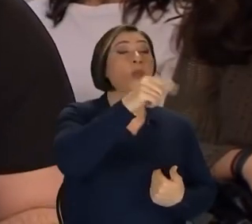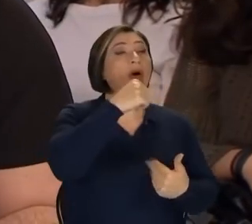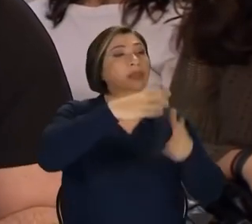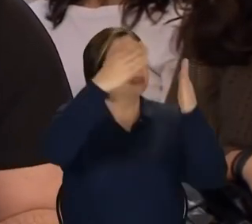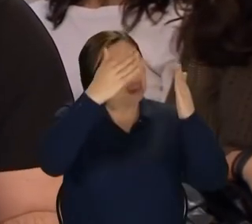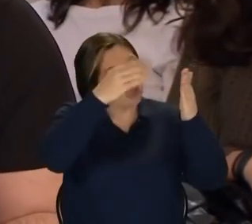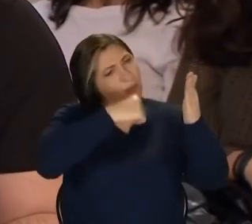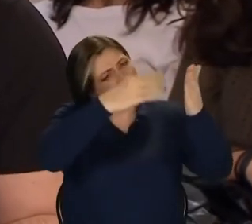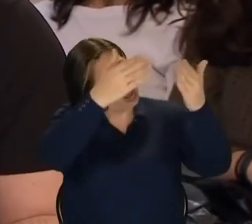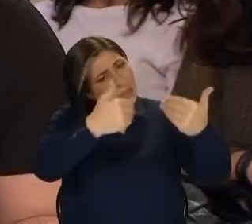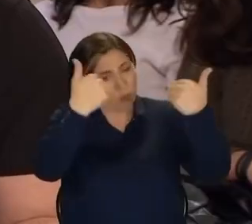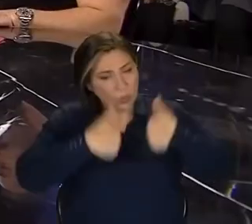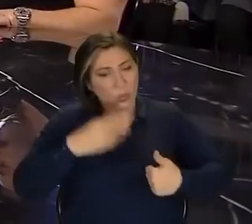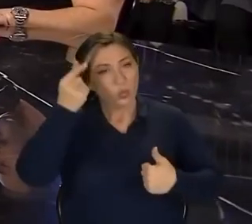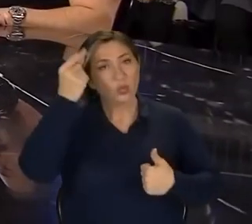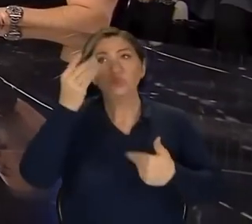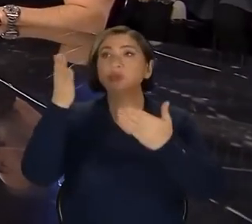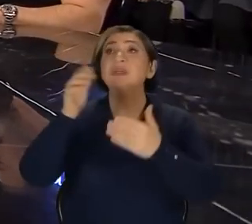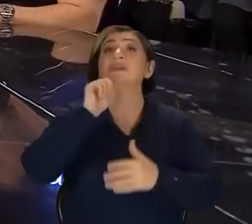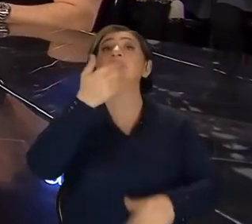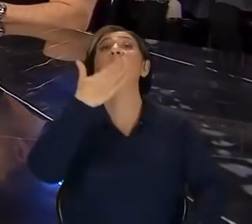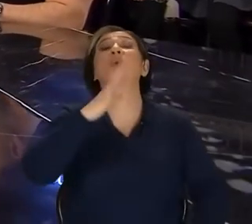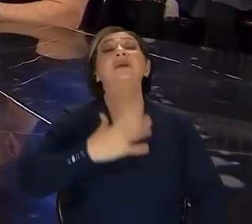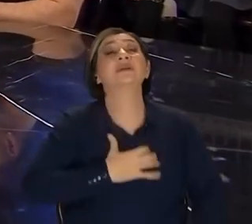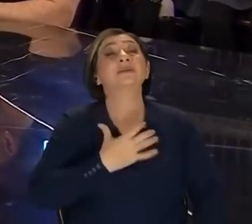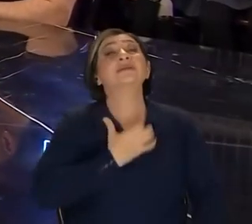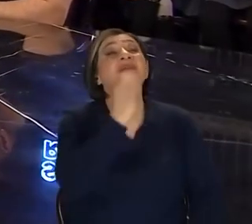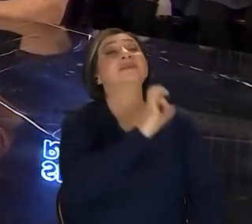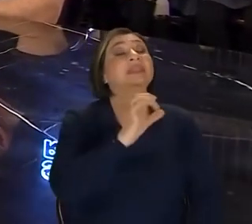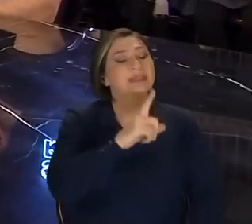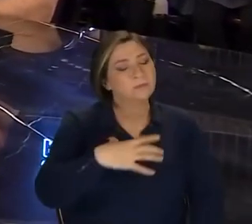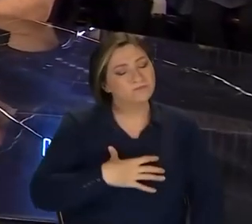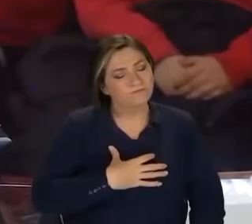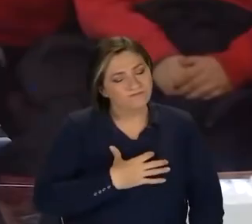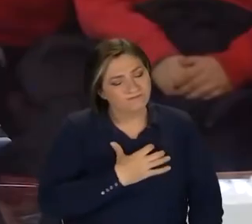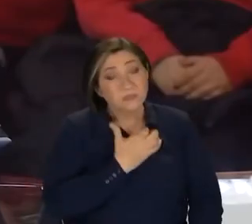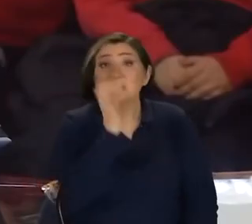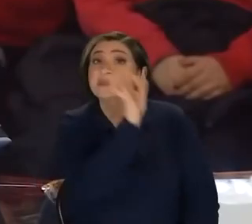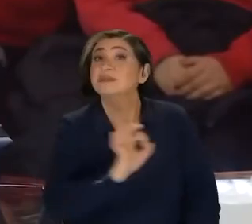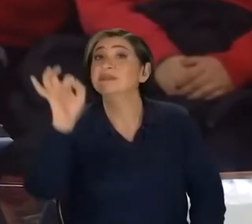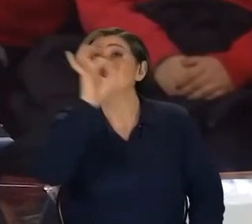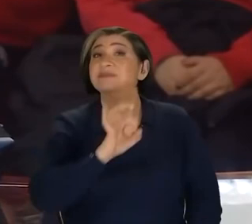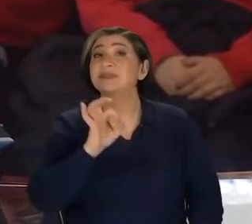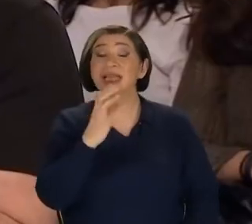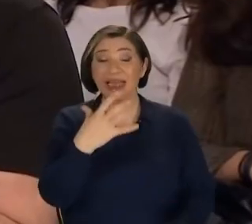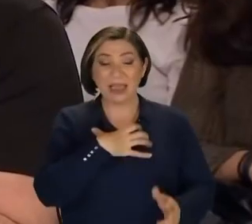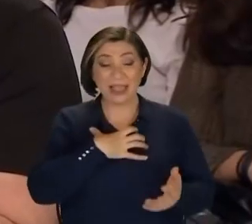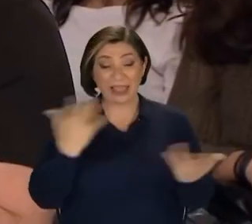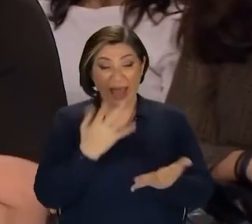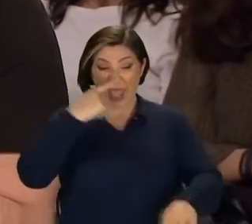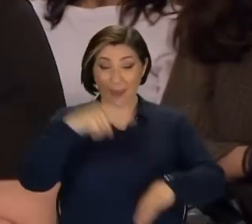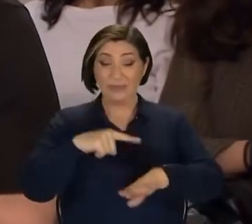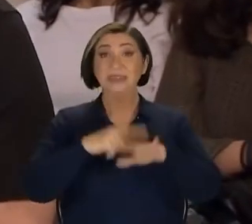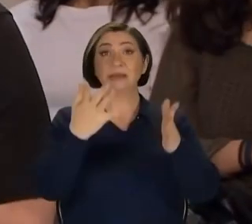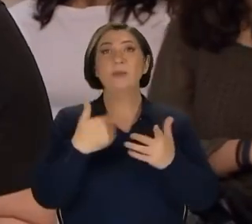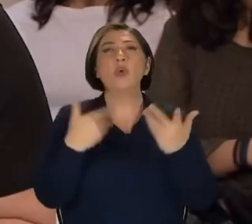adamlar bizim unuttuğumuz versiyonumuz. Yani hiç mi kardeşim dertlenmiyorsun? Veyahut da mesela ne kadar kendinden eminsin?